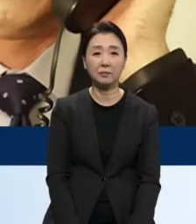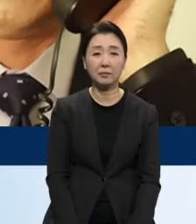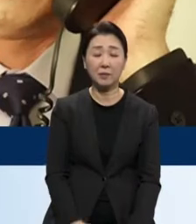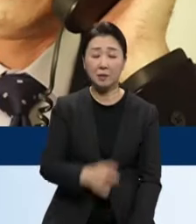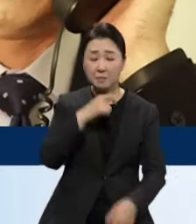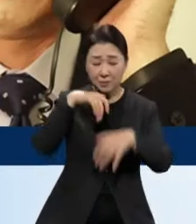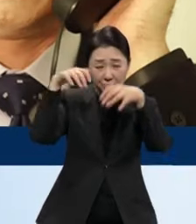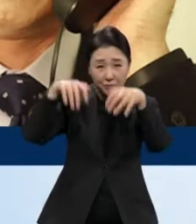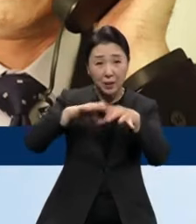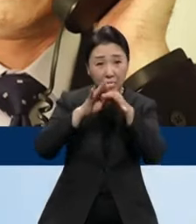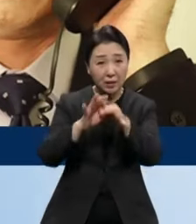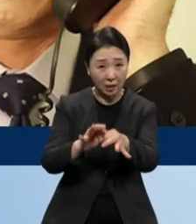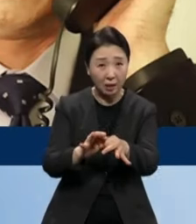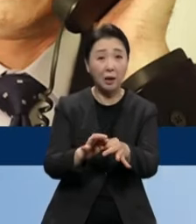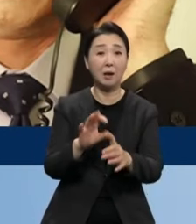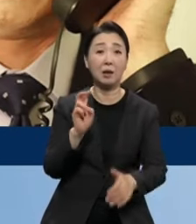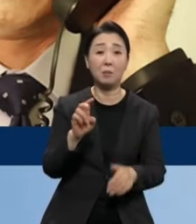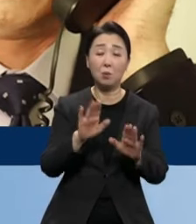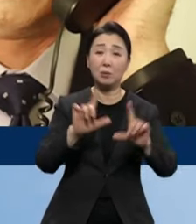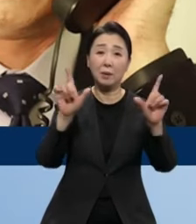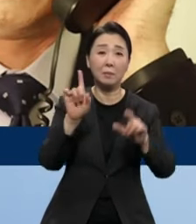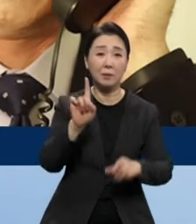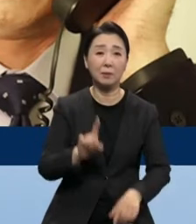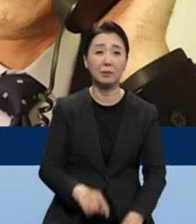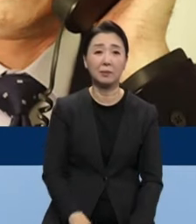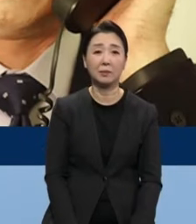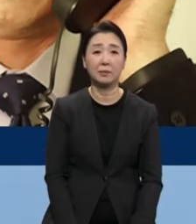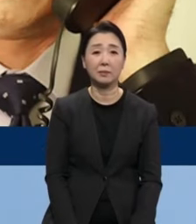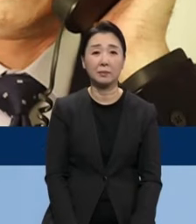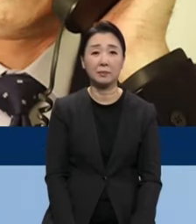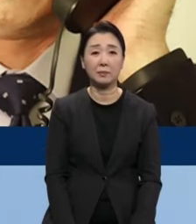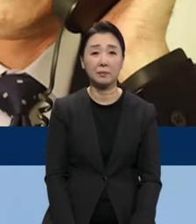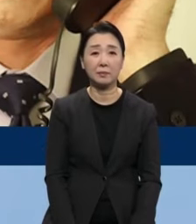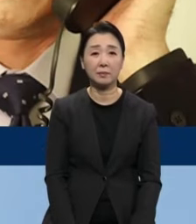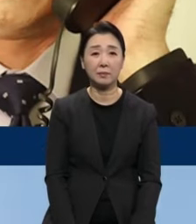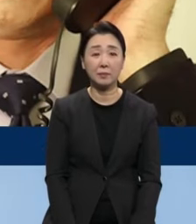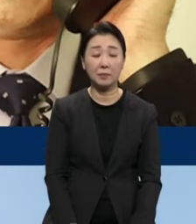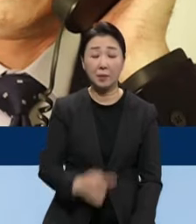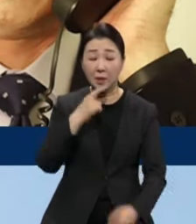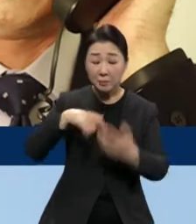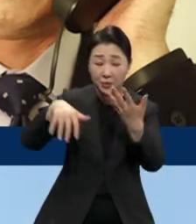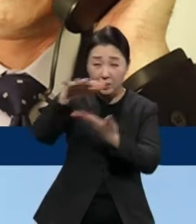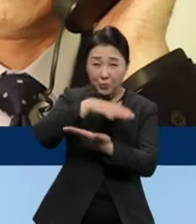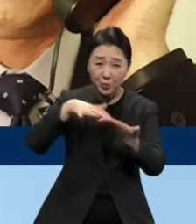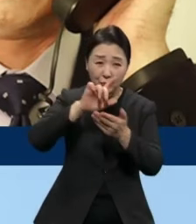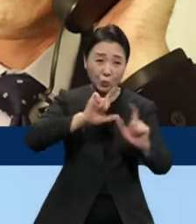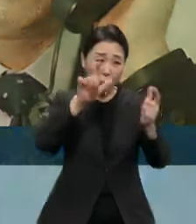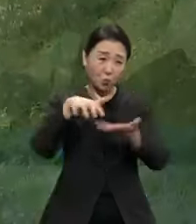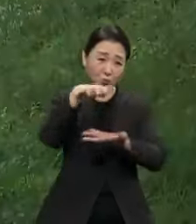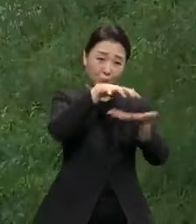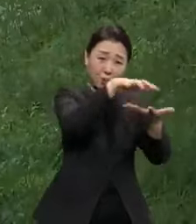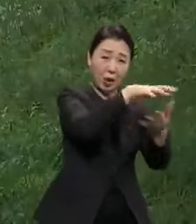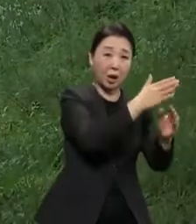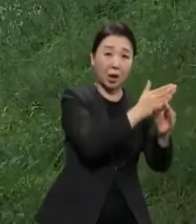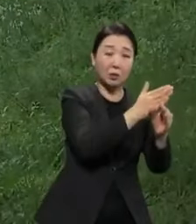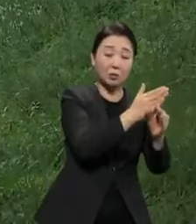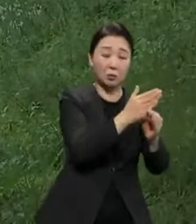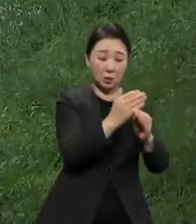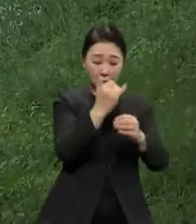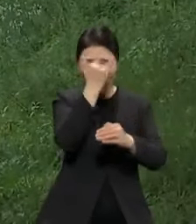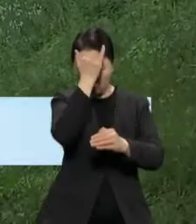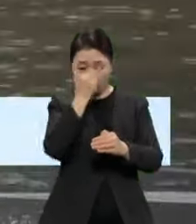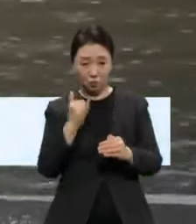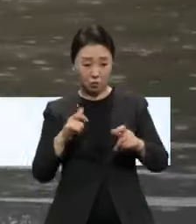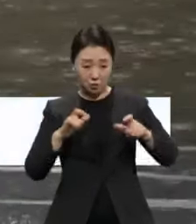비가 이어질 걸로 보이는데 오늘 날씨에 어떻습니까네이 비구름대가 동쪽으로 이동하면서 충전권은 오늘